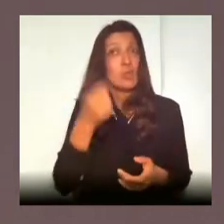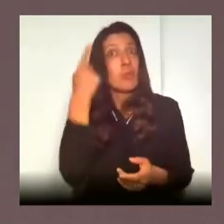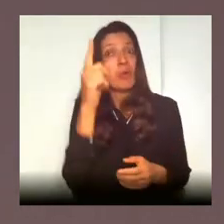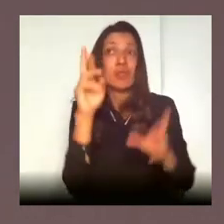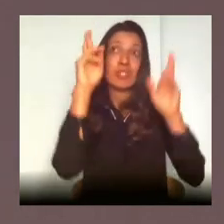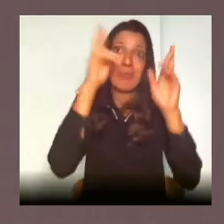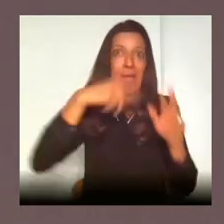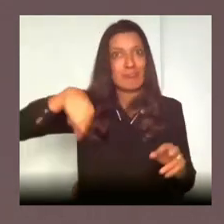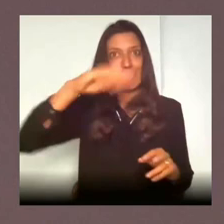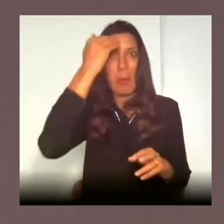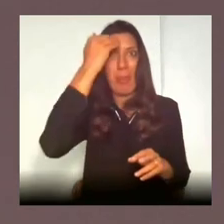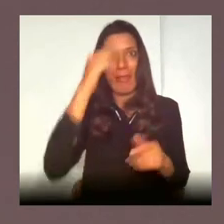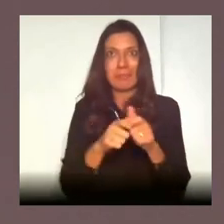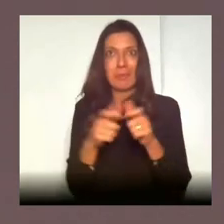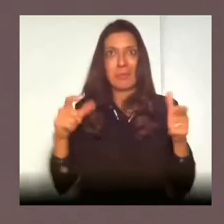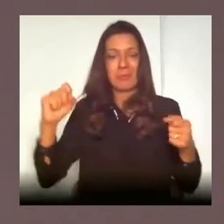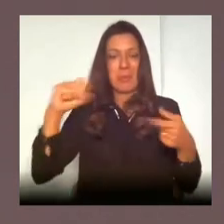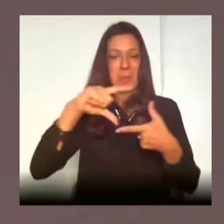j'espère.